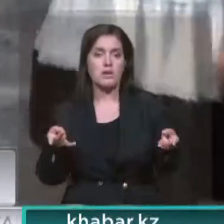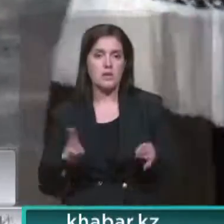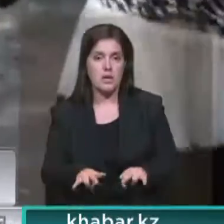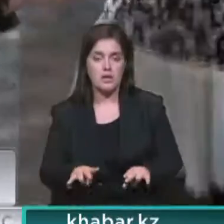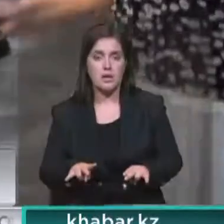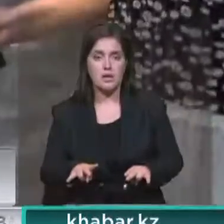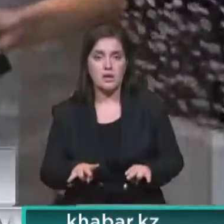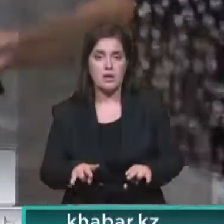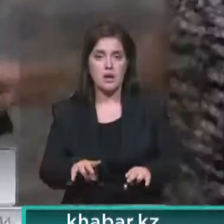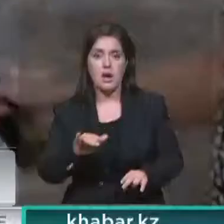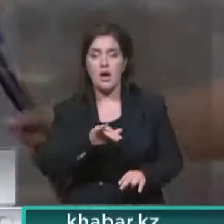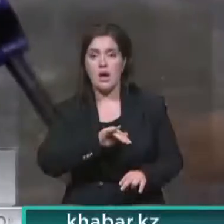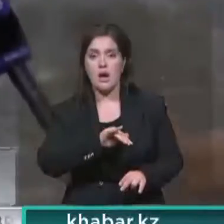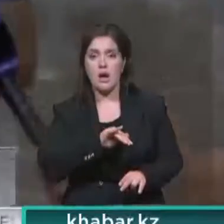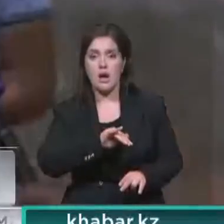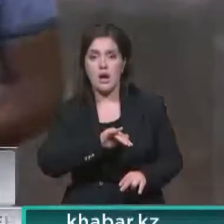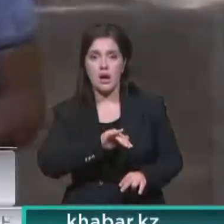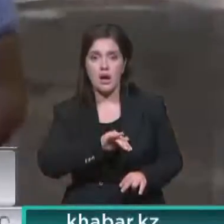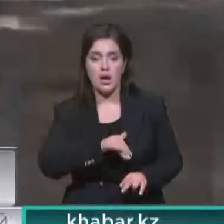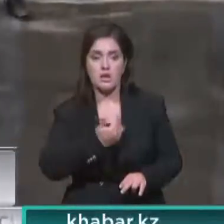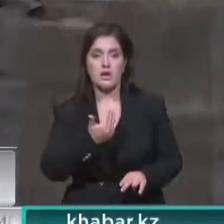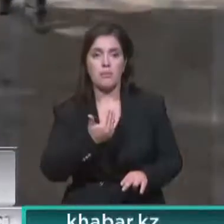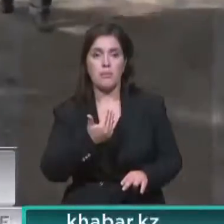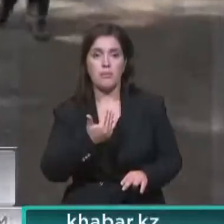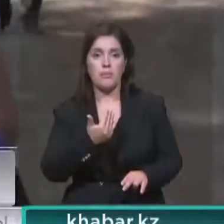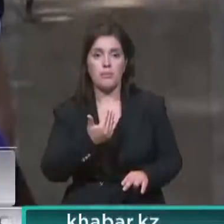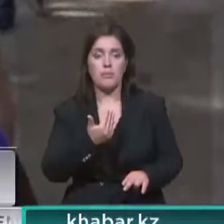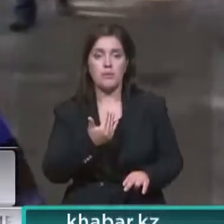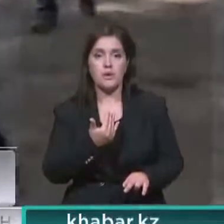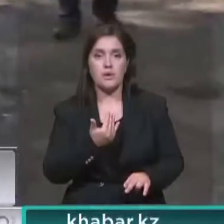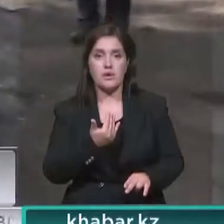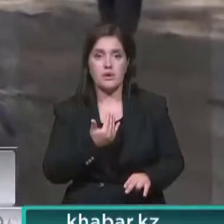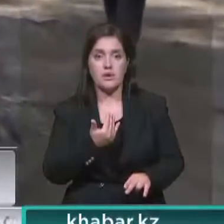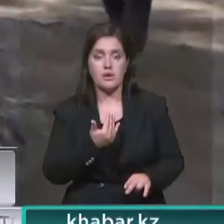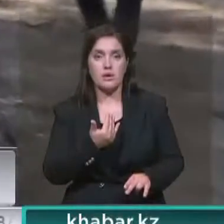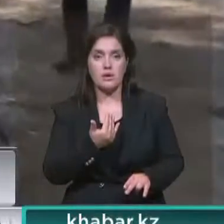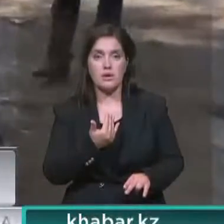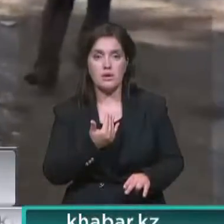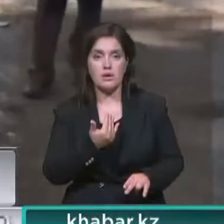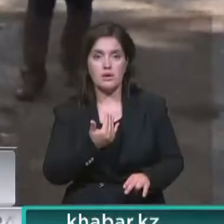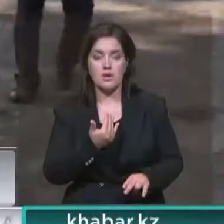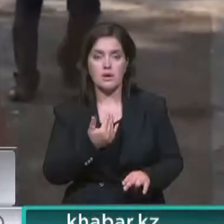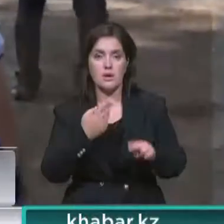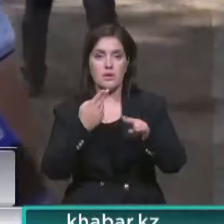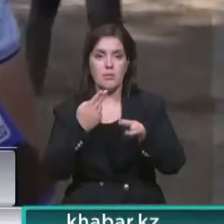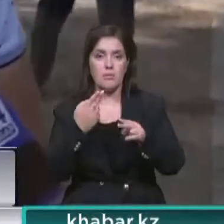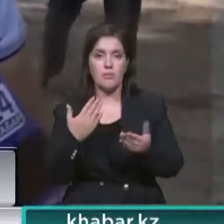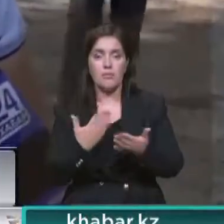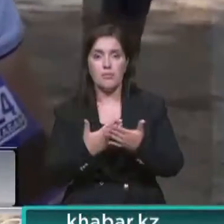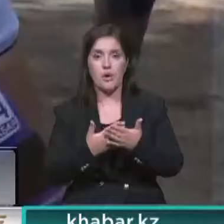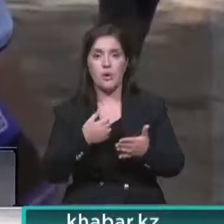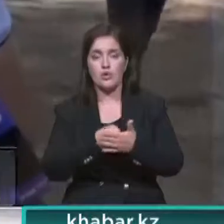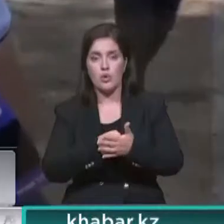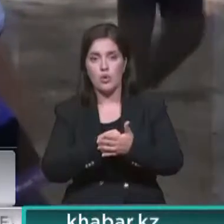разрытую. Мы хотим здесь провести методом санации в старую трубу, завести новую трубу, 63-ю. Это буквально до